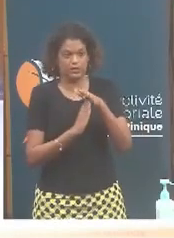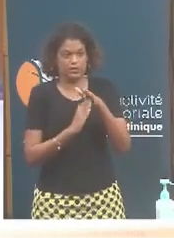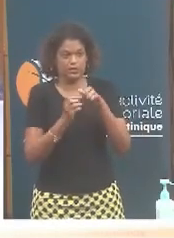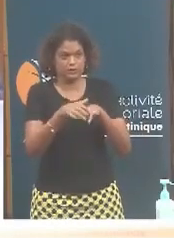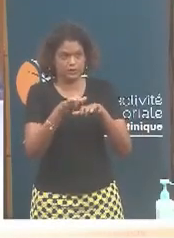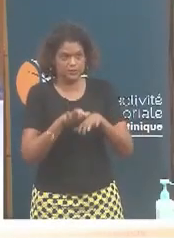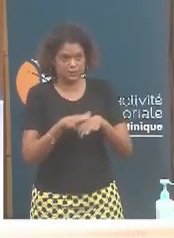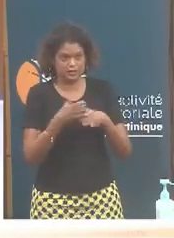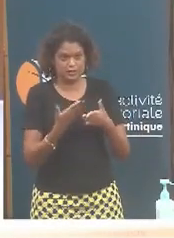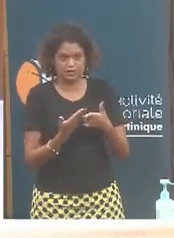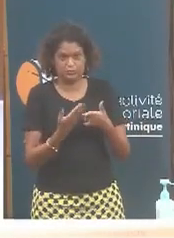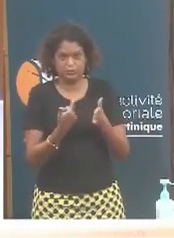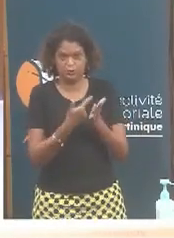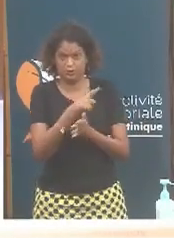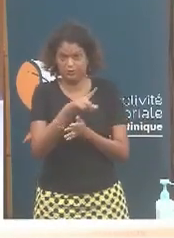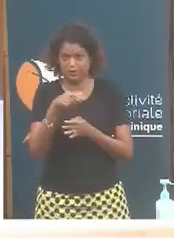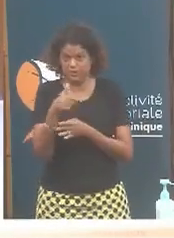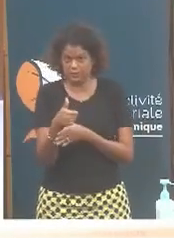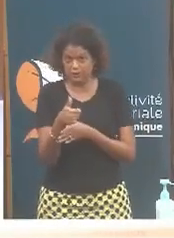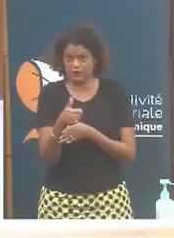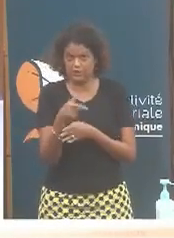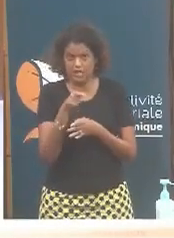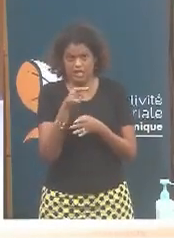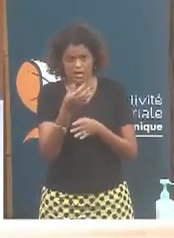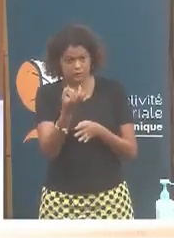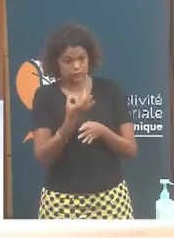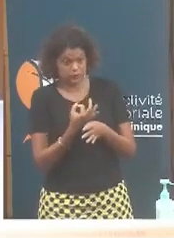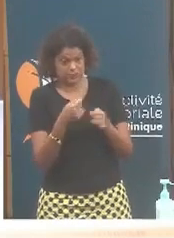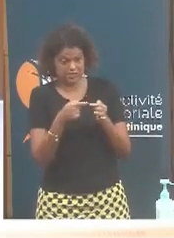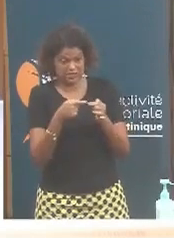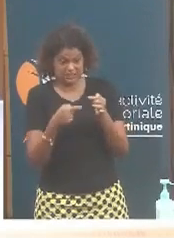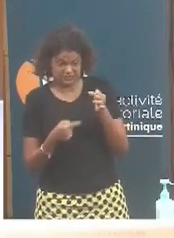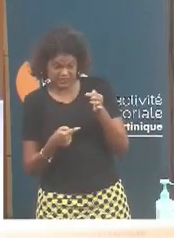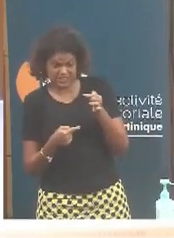2021, on nous parle de déficit masqué,